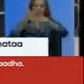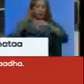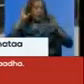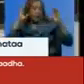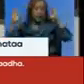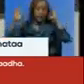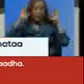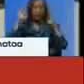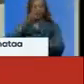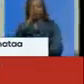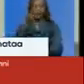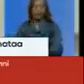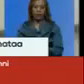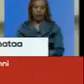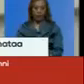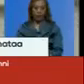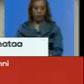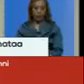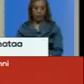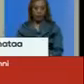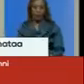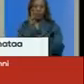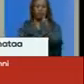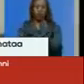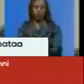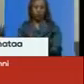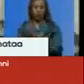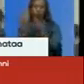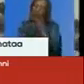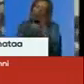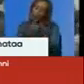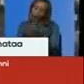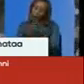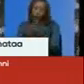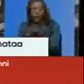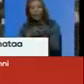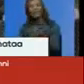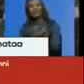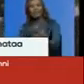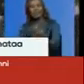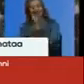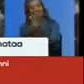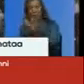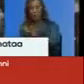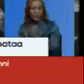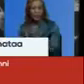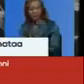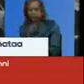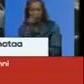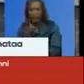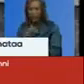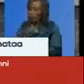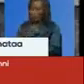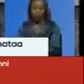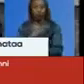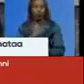መደማመጥን ይጠይቃል። ህዝቡ አገልጋዩን የመተቸት፣ የመምረጥ፣ የመጠየቅ ሙሉ